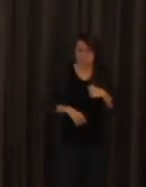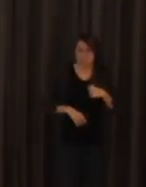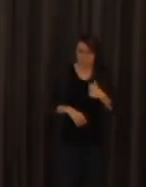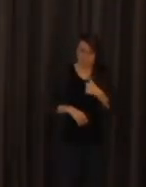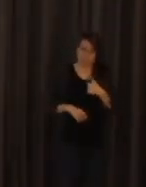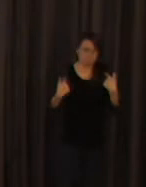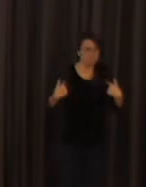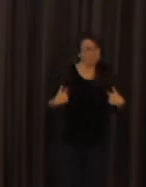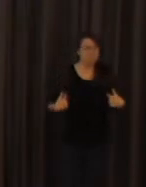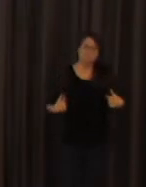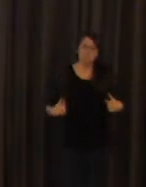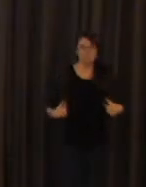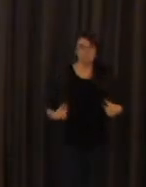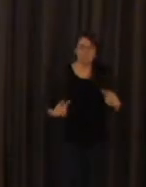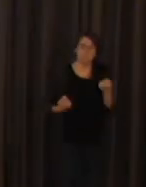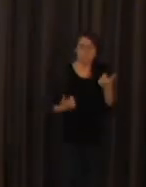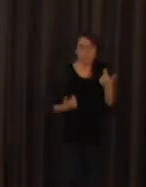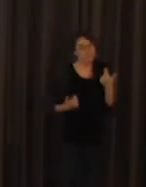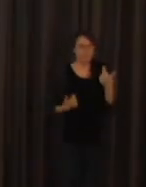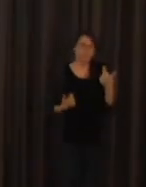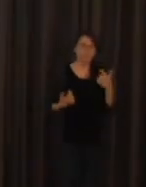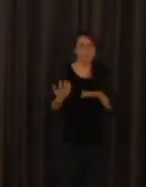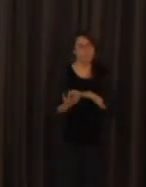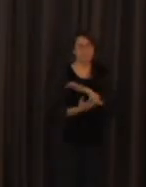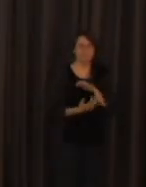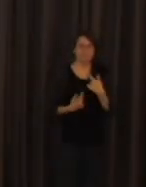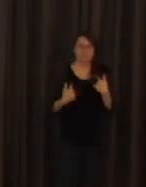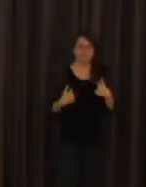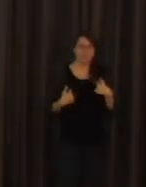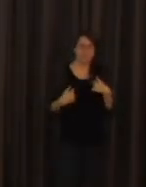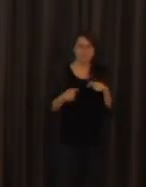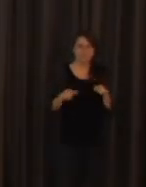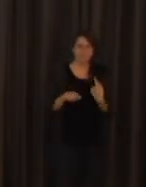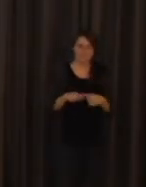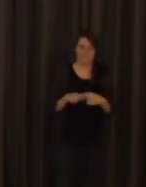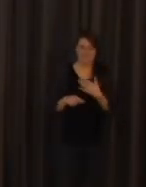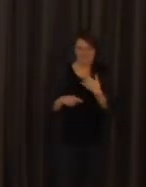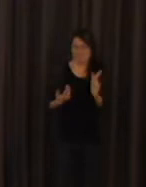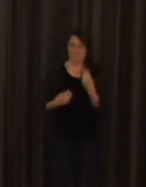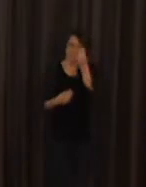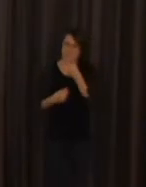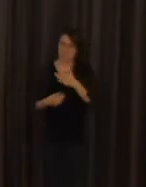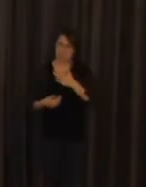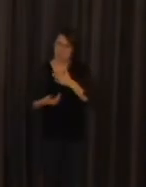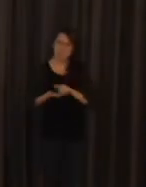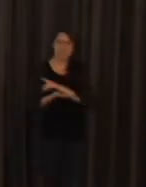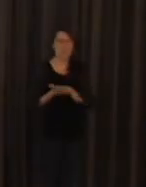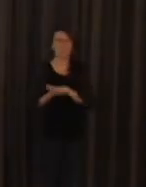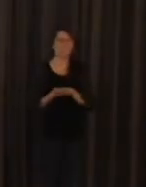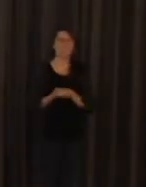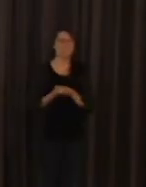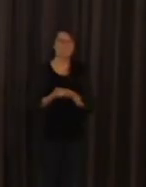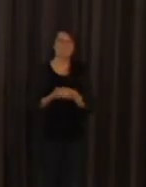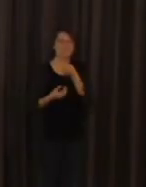em produeix certs conflictes perquè puc arribar a pensar que la meva llengua de signes és la correcta i no la que